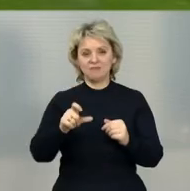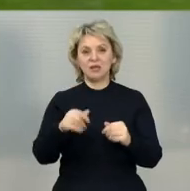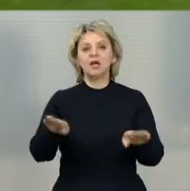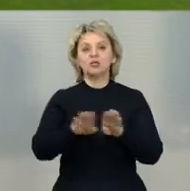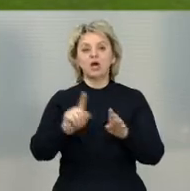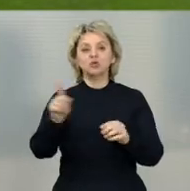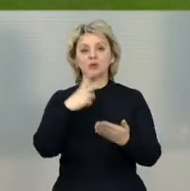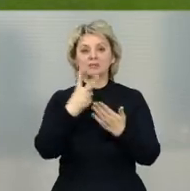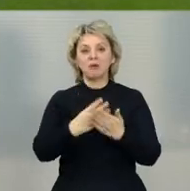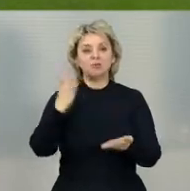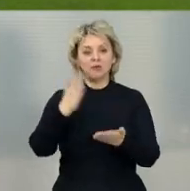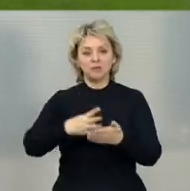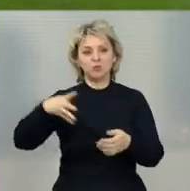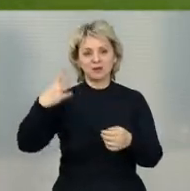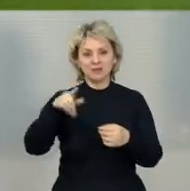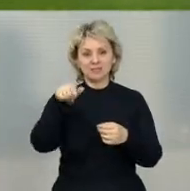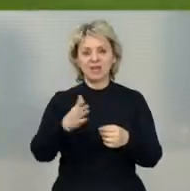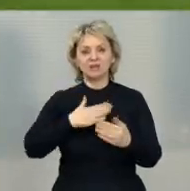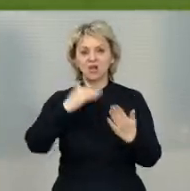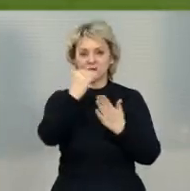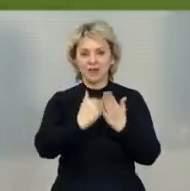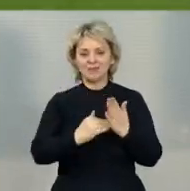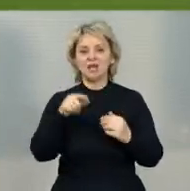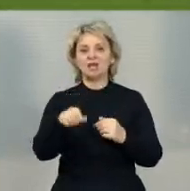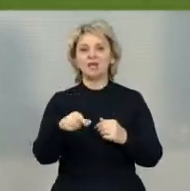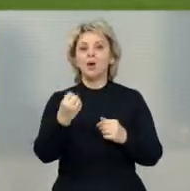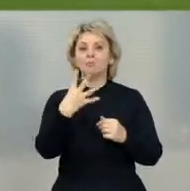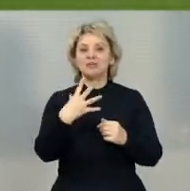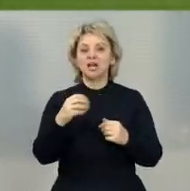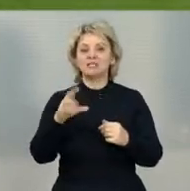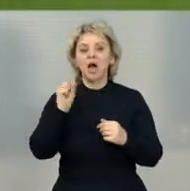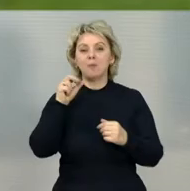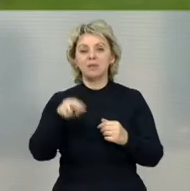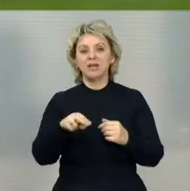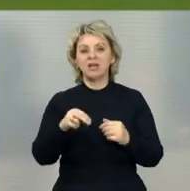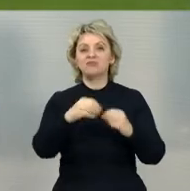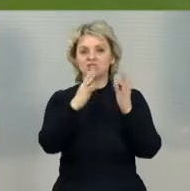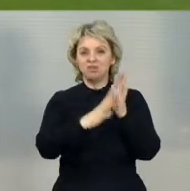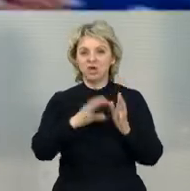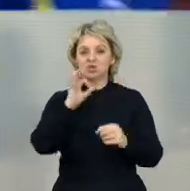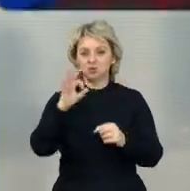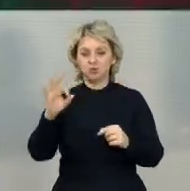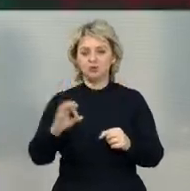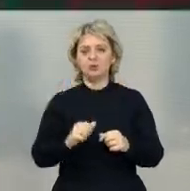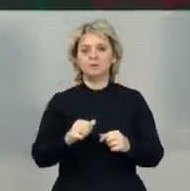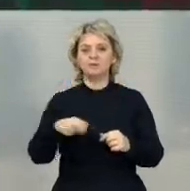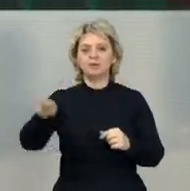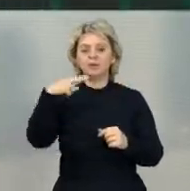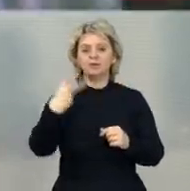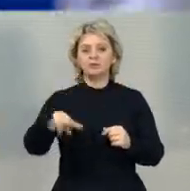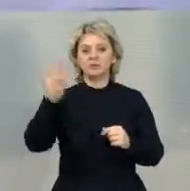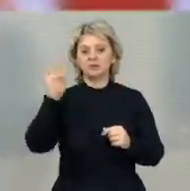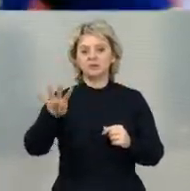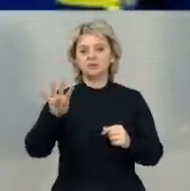Так что смотрите прямую трансляцию на нашем телеканале 15 апреля в 19:00. Роман